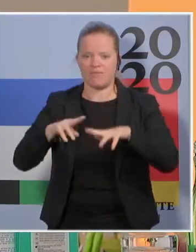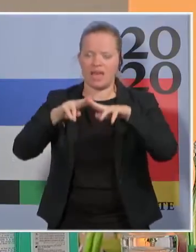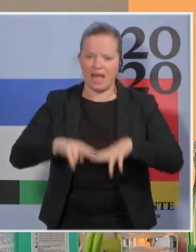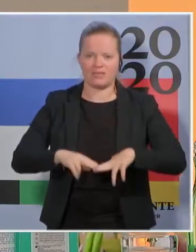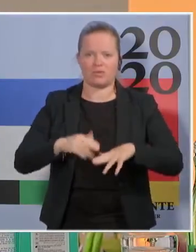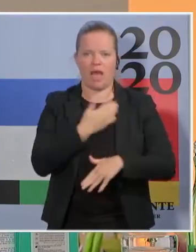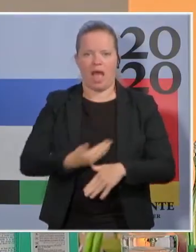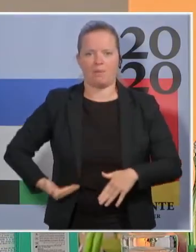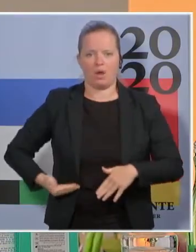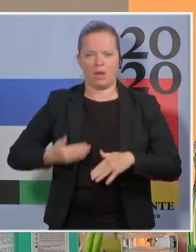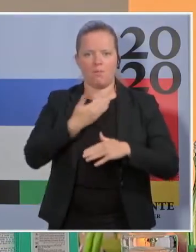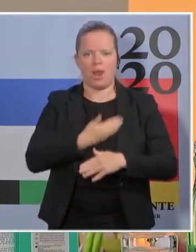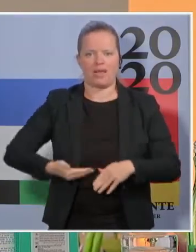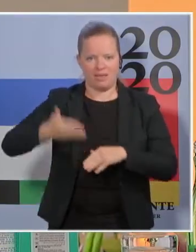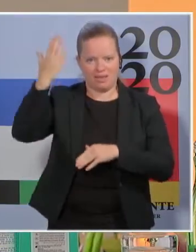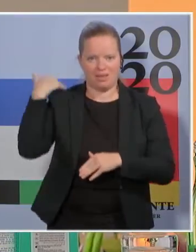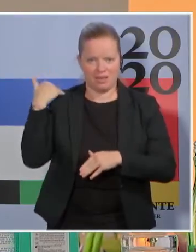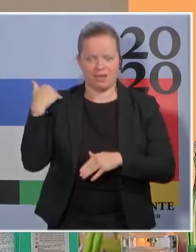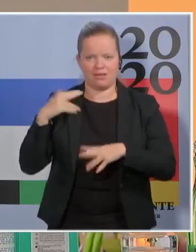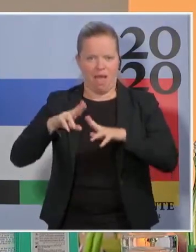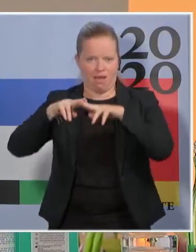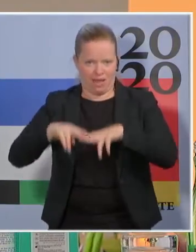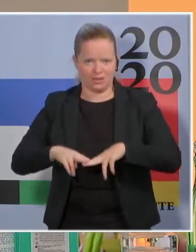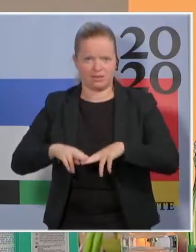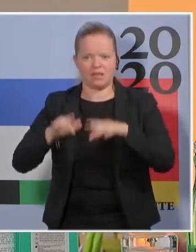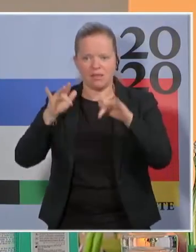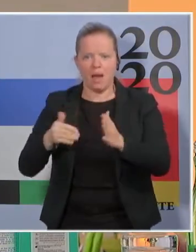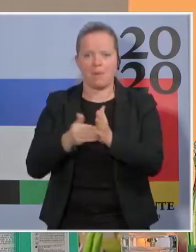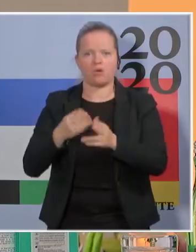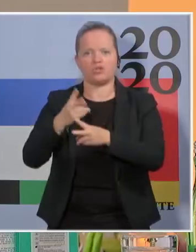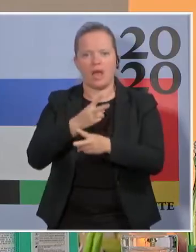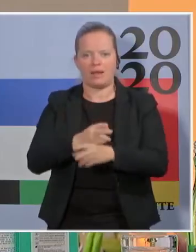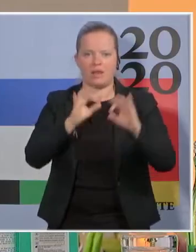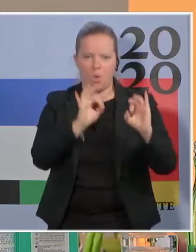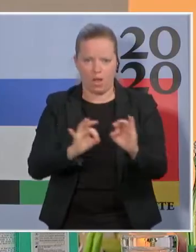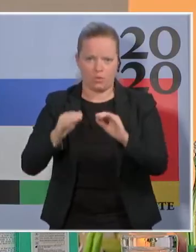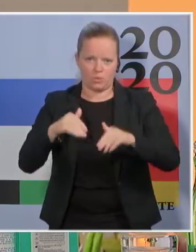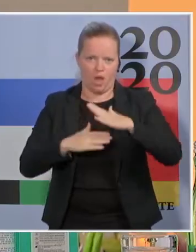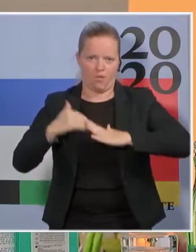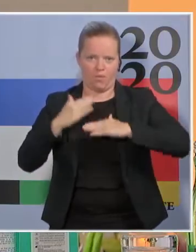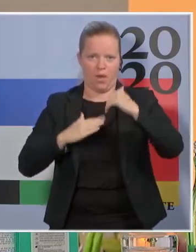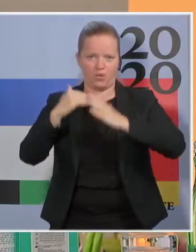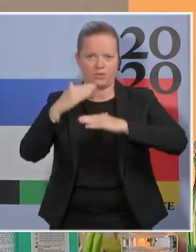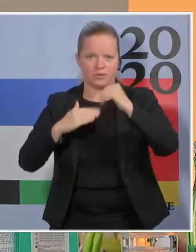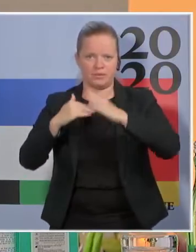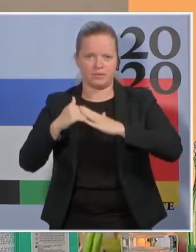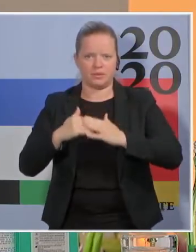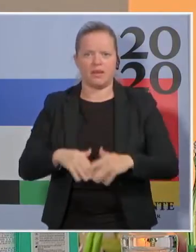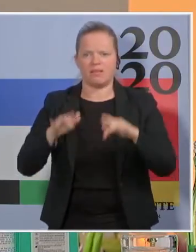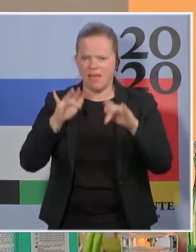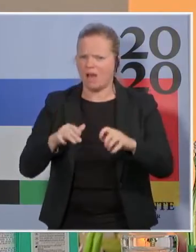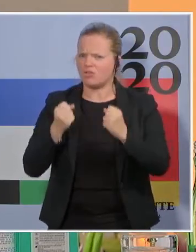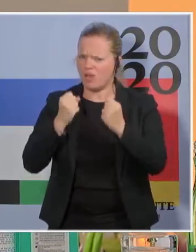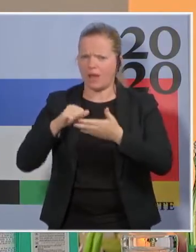Monarchie, der Rest, für den es eine staatliche Ordnung zu etablieren galt. Das geschah unter beträchtlichem